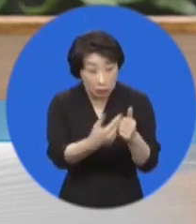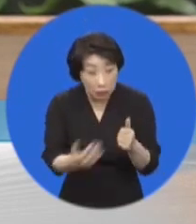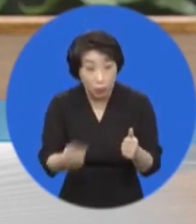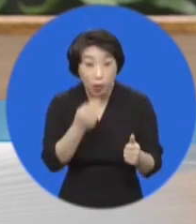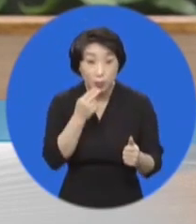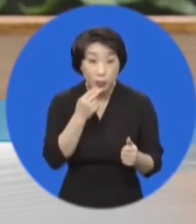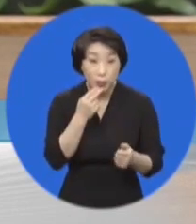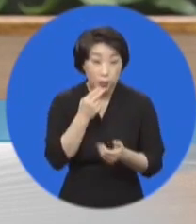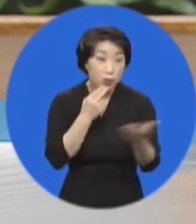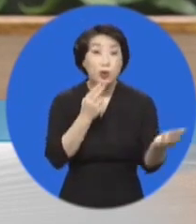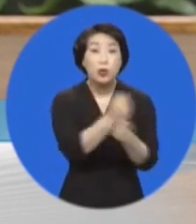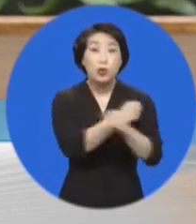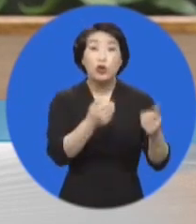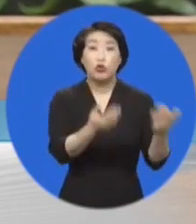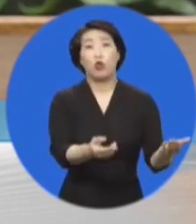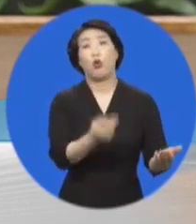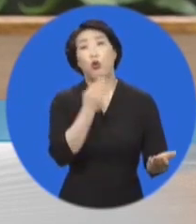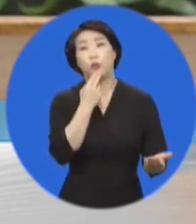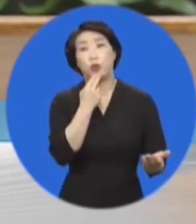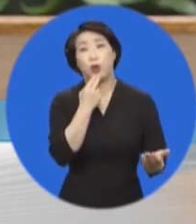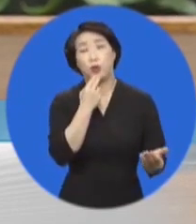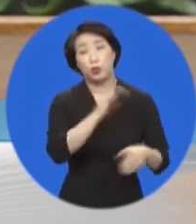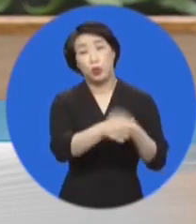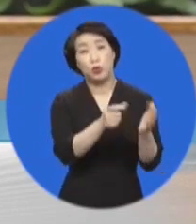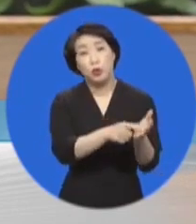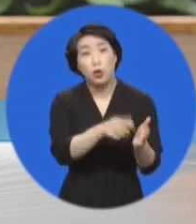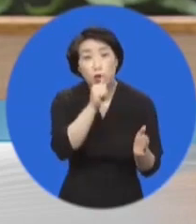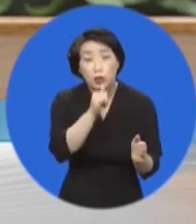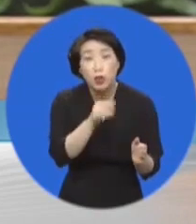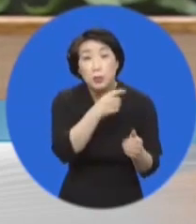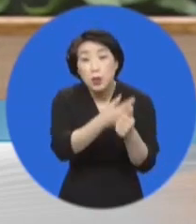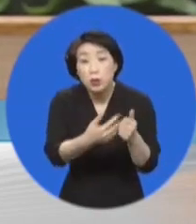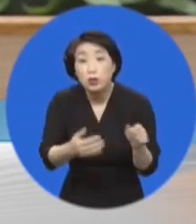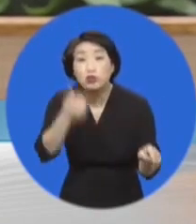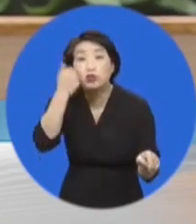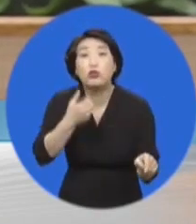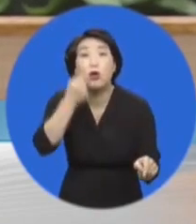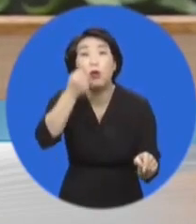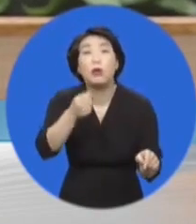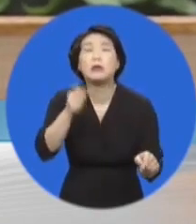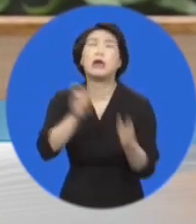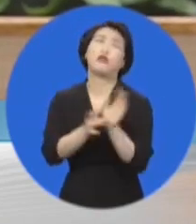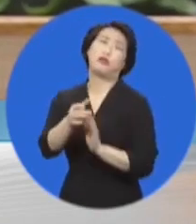없이는 사함이 없어. 누구 피? 예수 피.